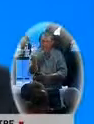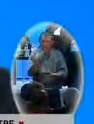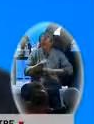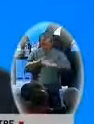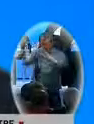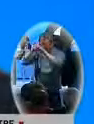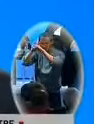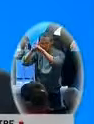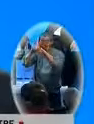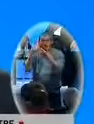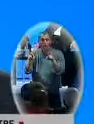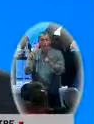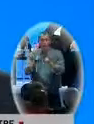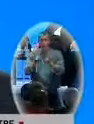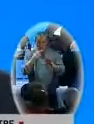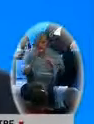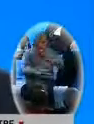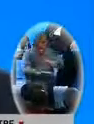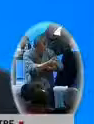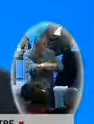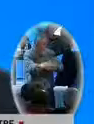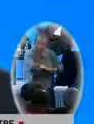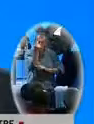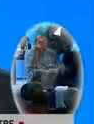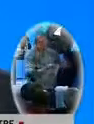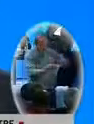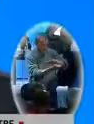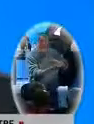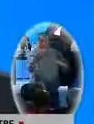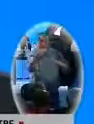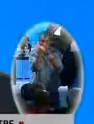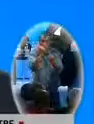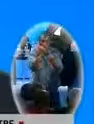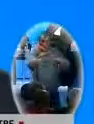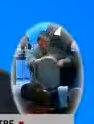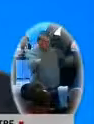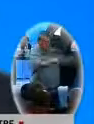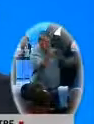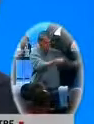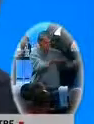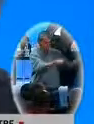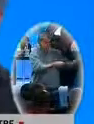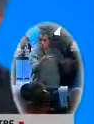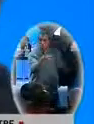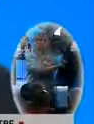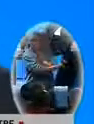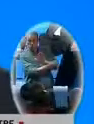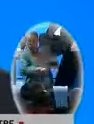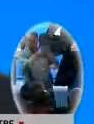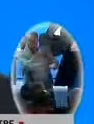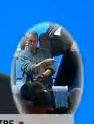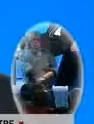non plus l'idée de l'autonomie financière des collectivités locales? Parce que qui dit autonomie financière des collectivités locales